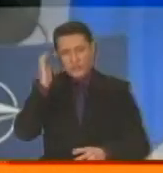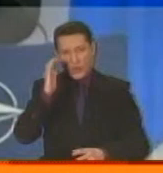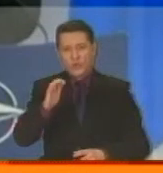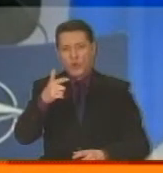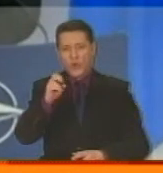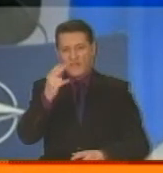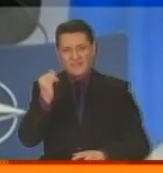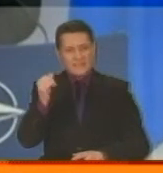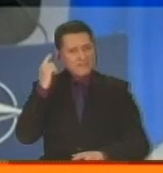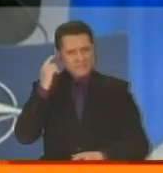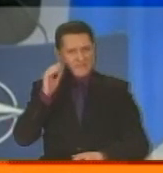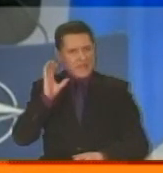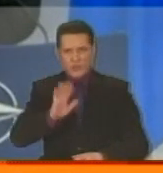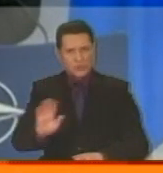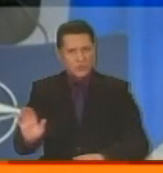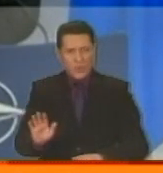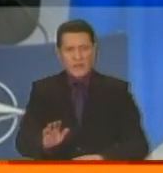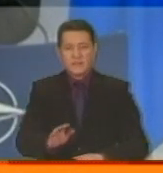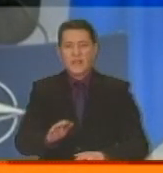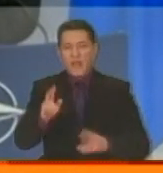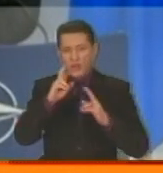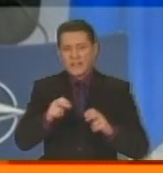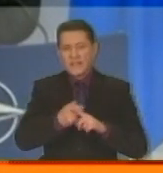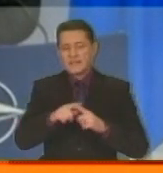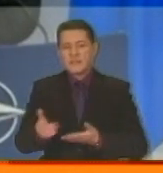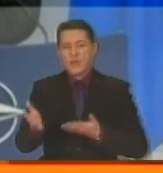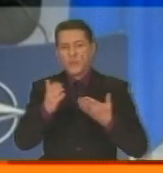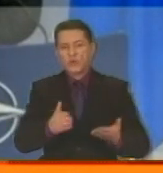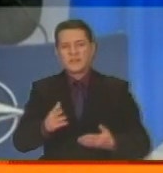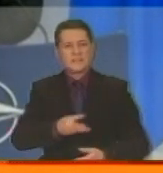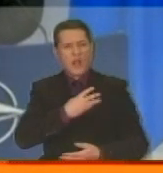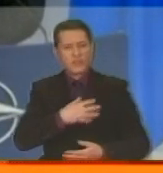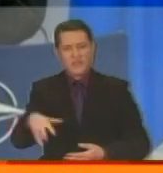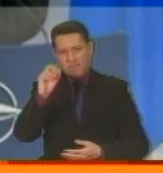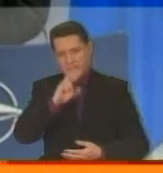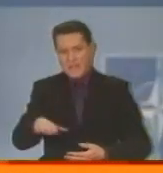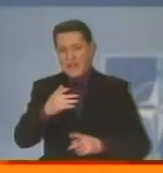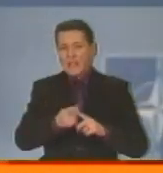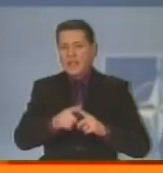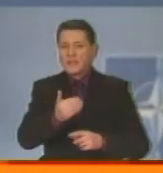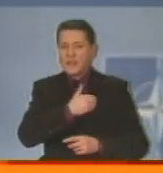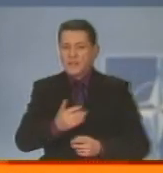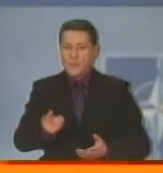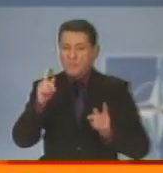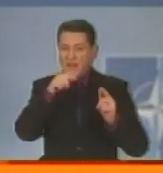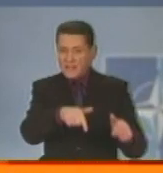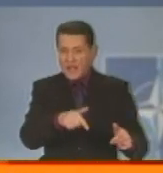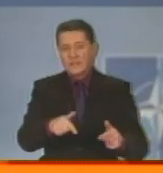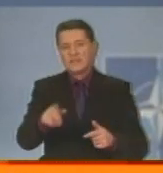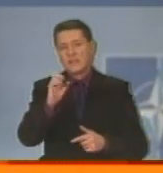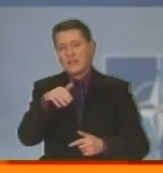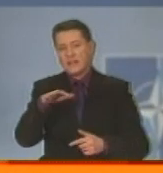дослухались. Я розглядаю це запрошення як сильне заохочення для всіх країн, які прагнуть приєднатися до НАТО. Вступ до Альянсу ще